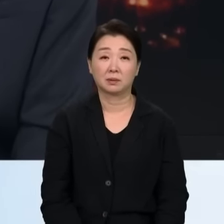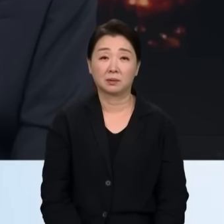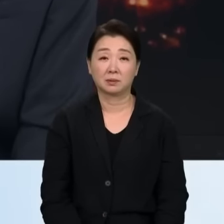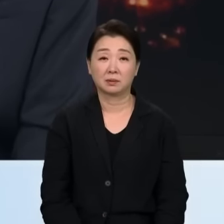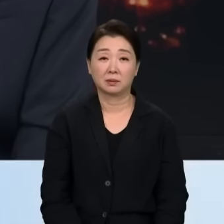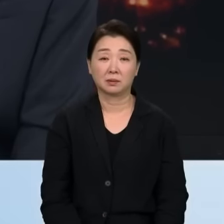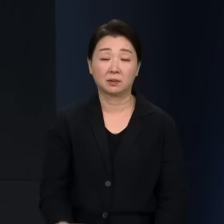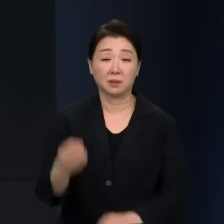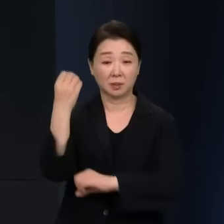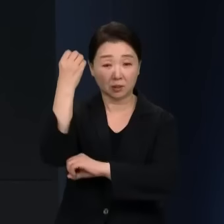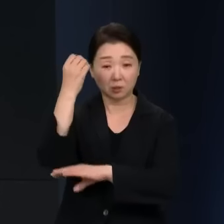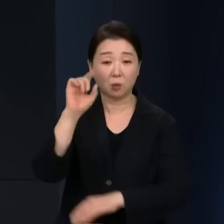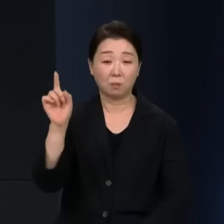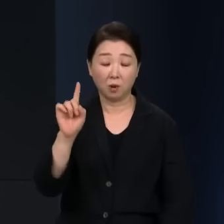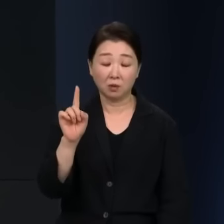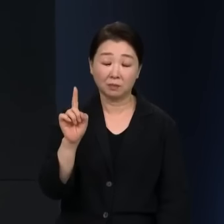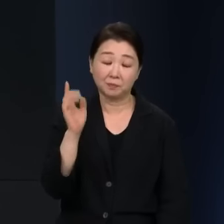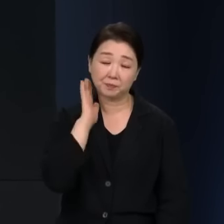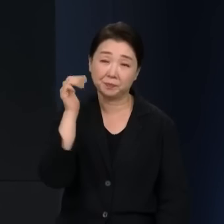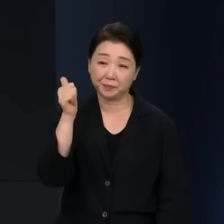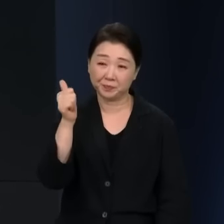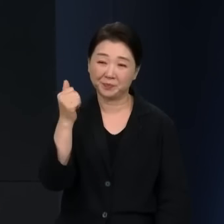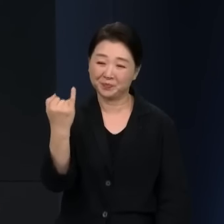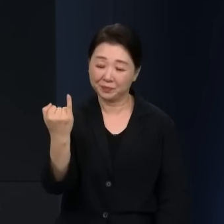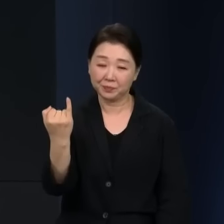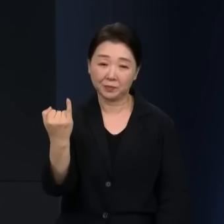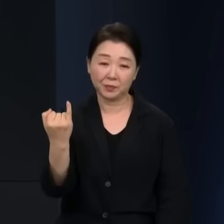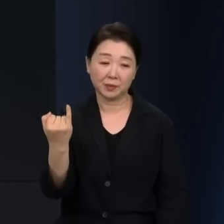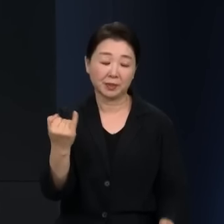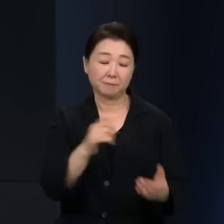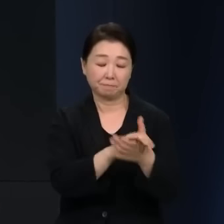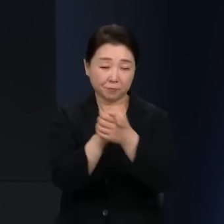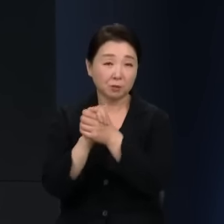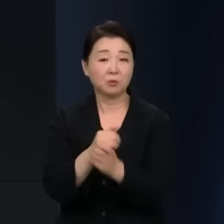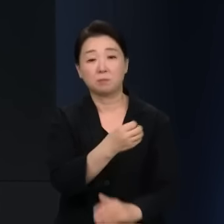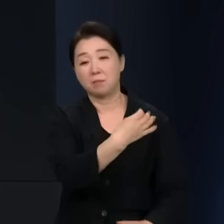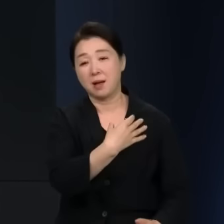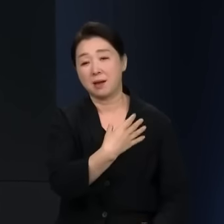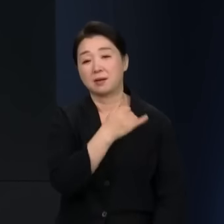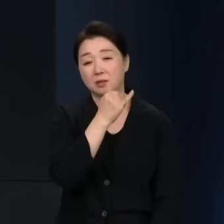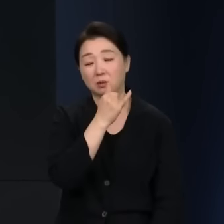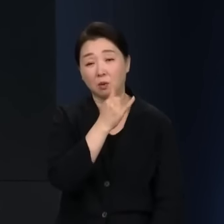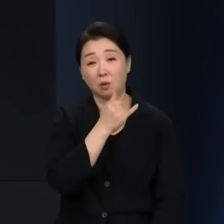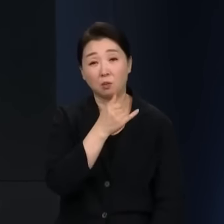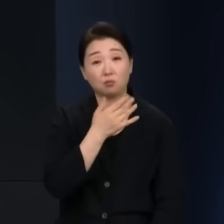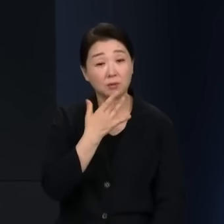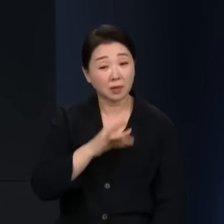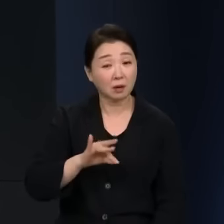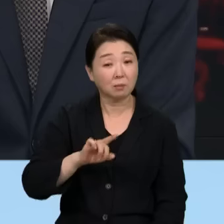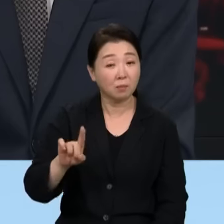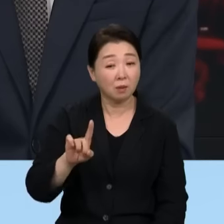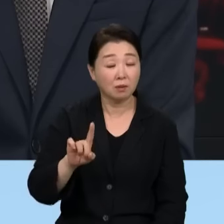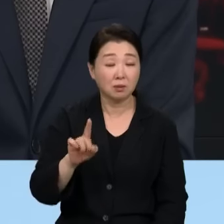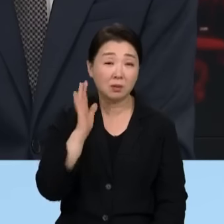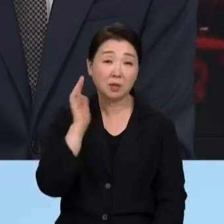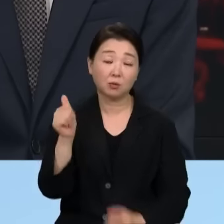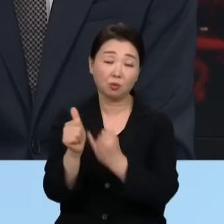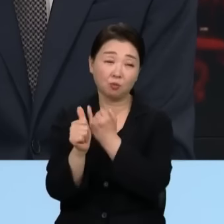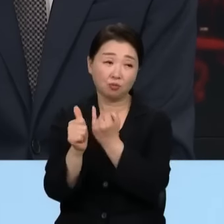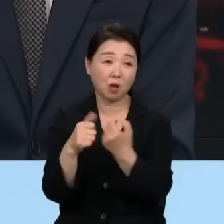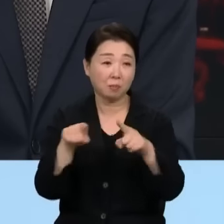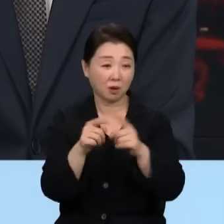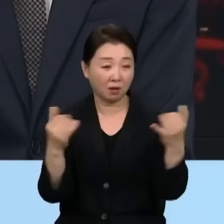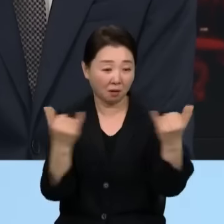기본적으로 그쪽과의 친분에 대해서 계속 이제 얘기를 하셨기 때문에 뭐 저희는 당연히 그쪽이랑 어 연락이